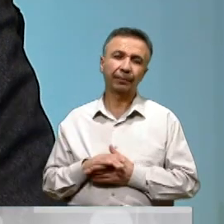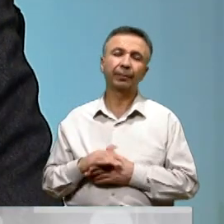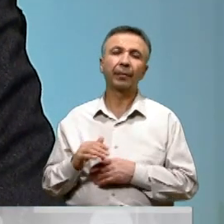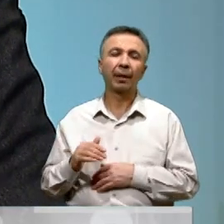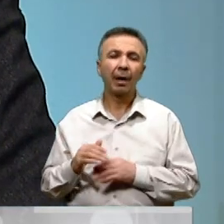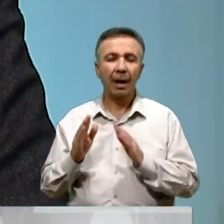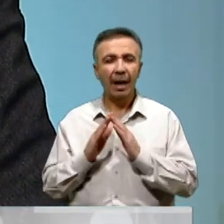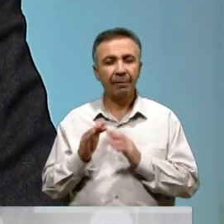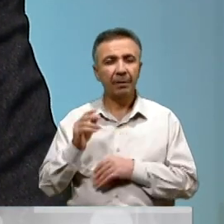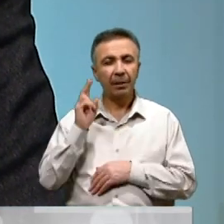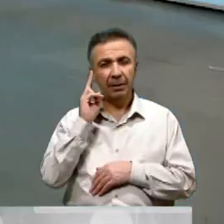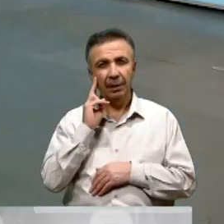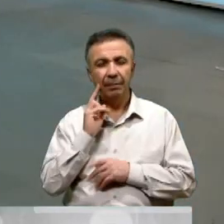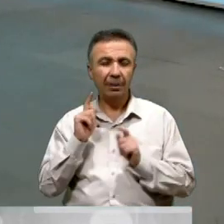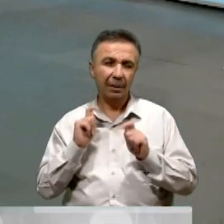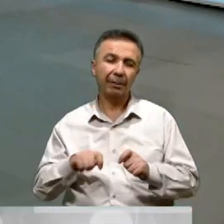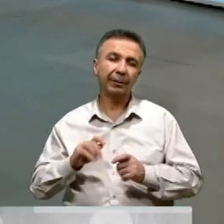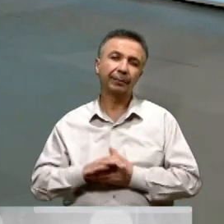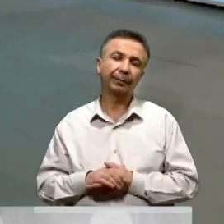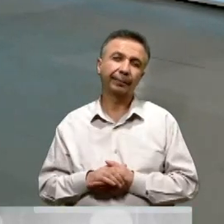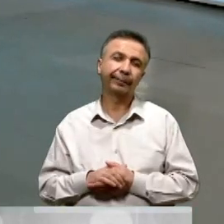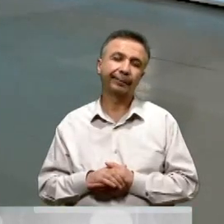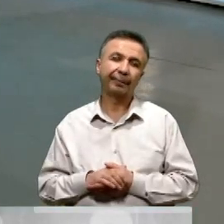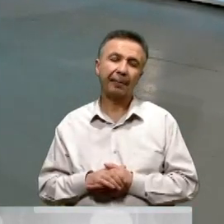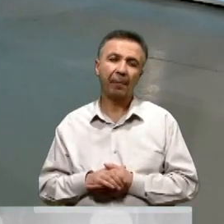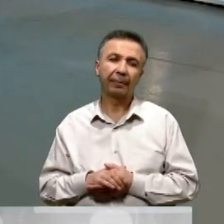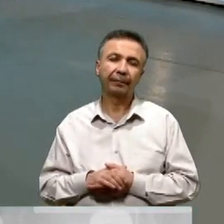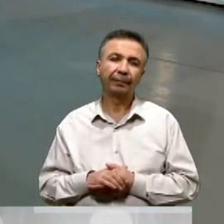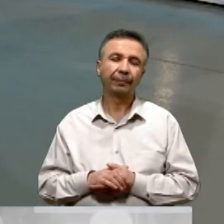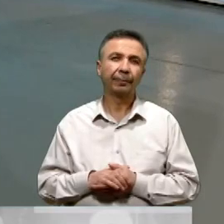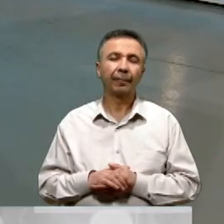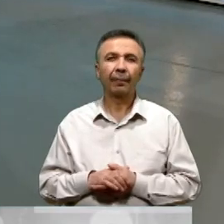de huzura Rabbim yani kavuşsun. Olabilen en mantıklı,